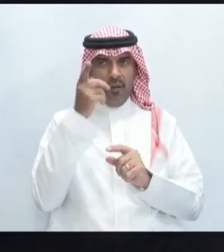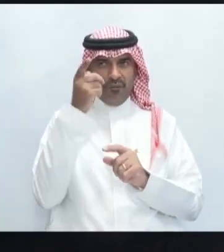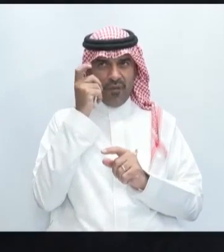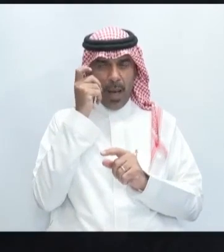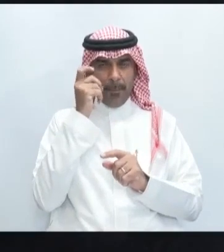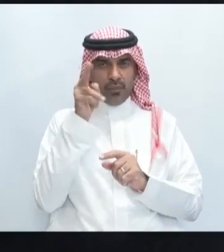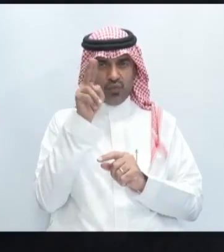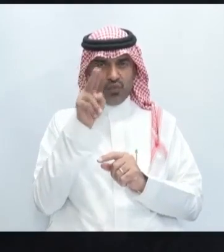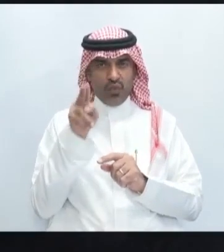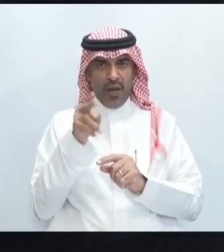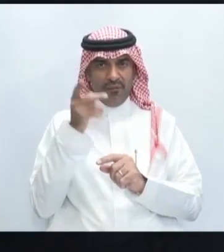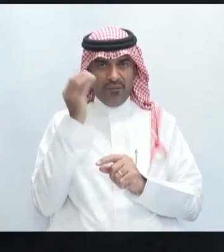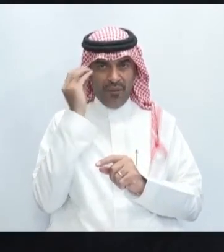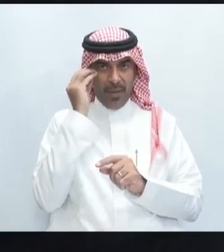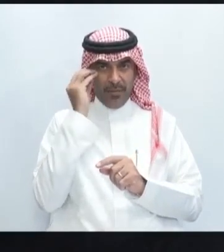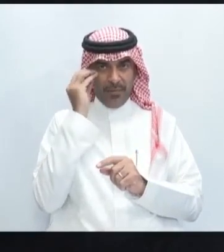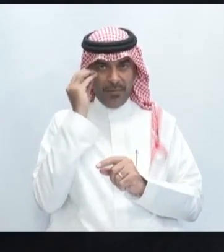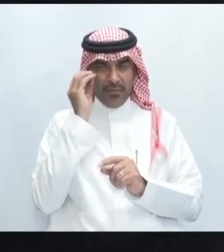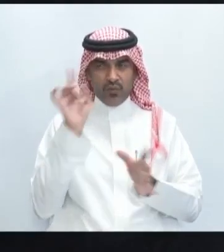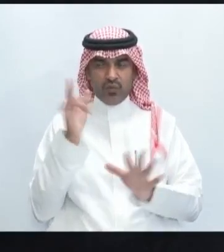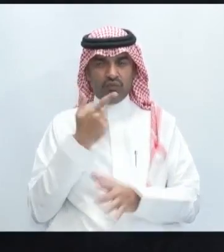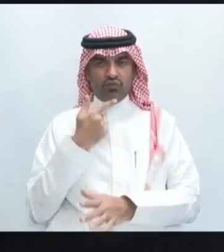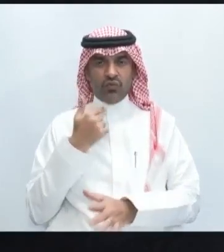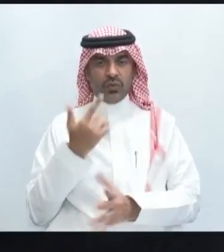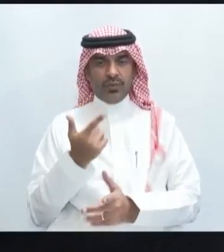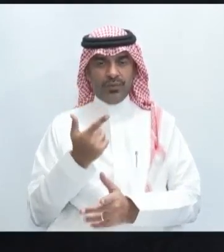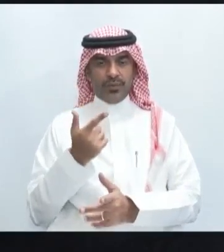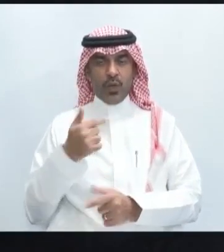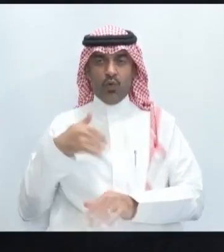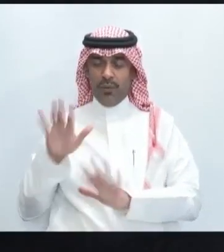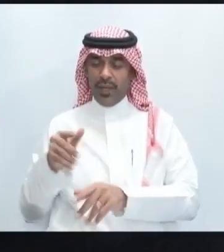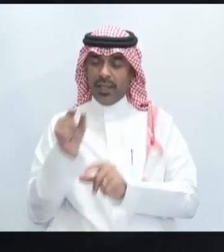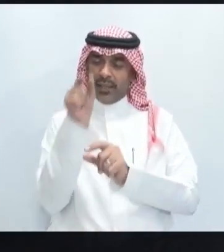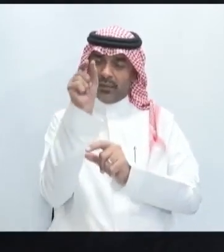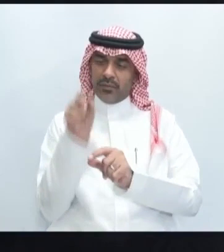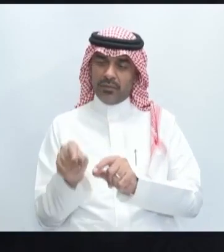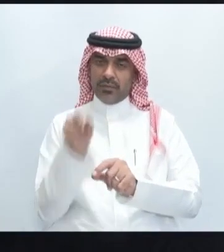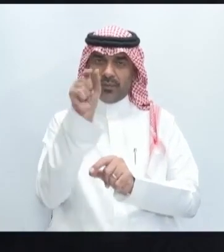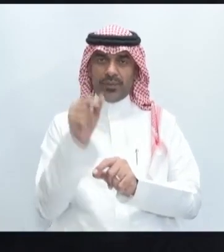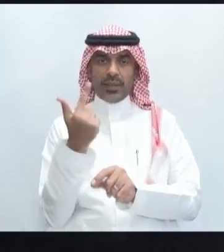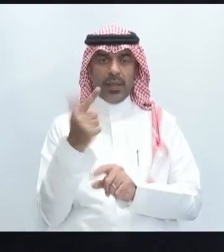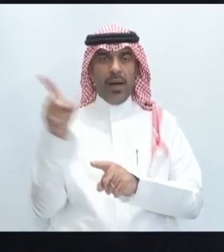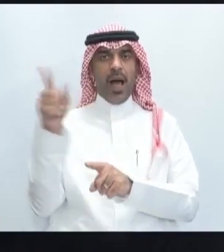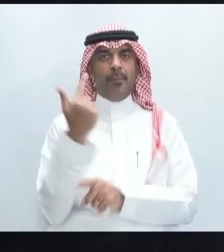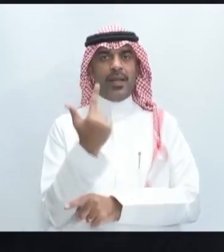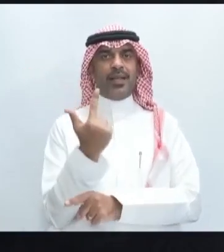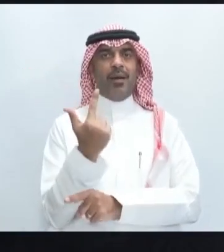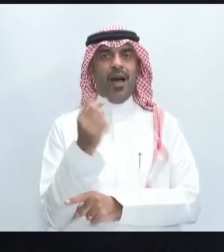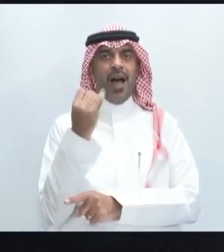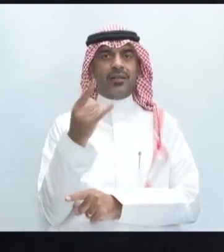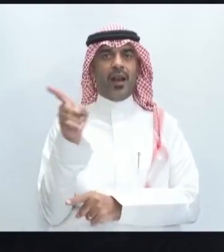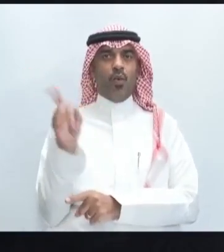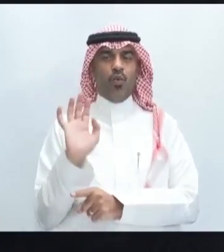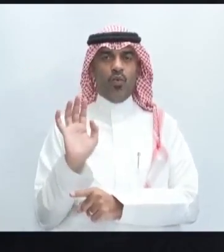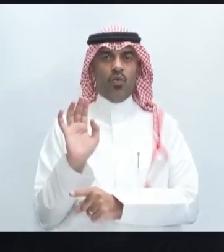ماذا ما المطلوب من السؤال ابنائي وبناتي وما هي المعطيات ان لدينا سبعه من العشرات